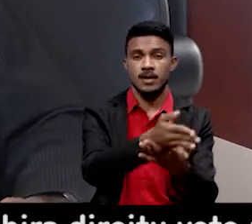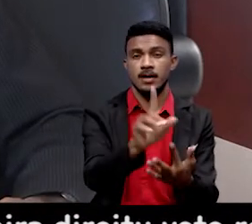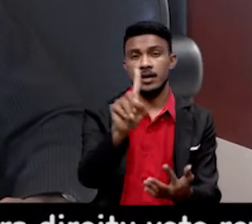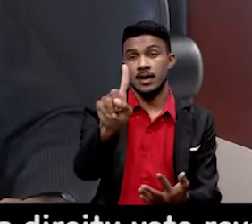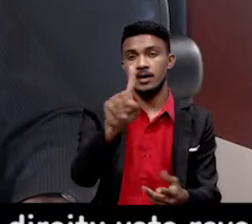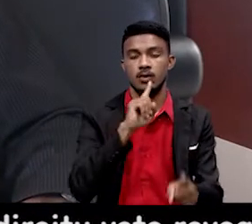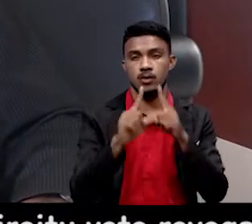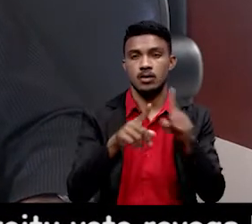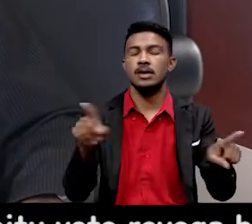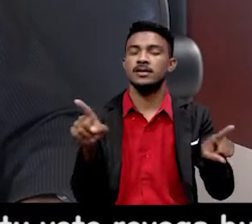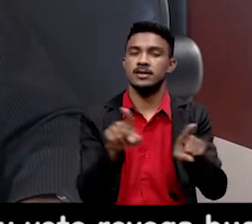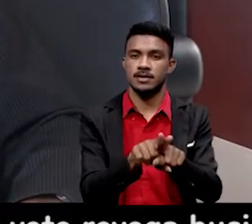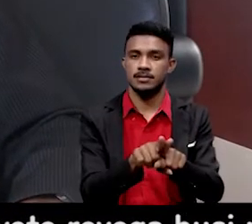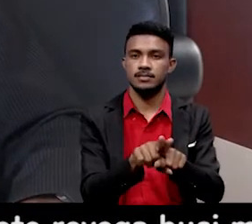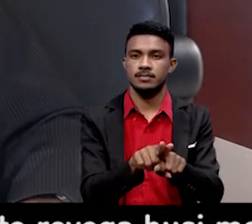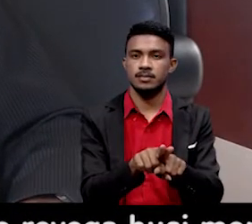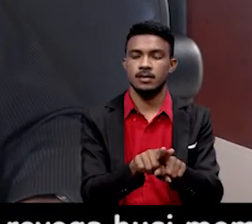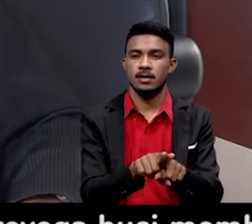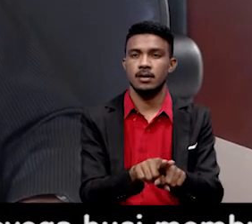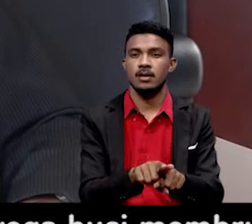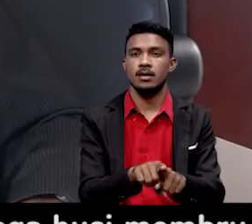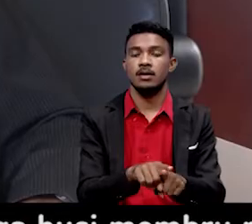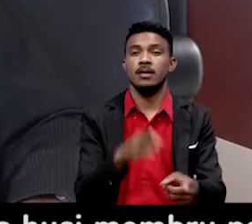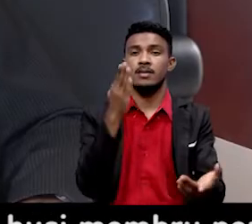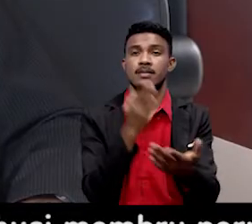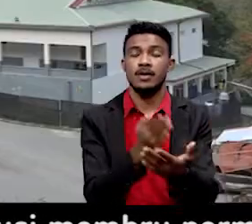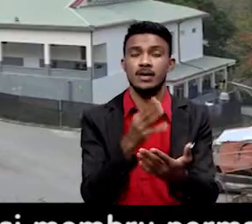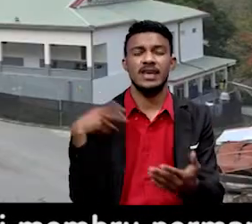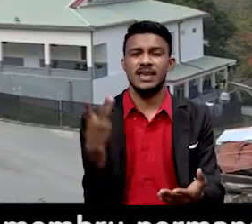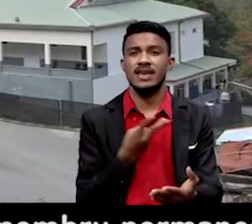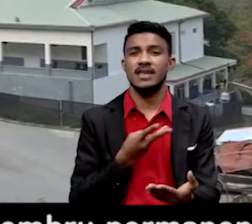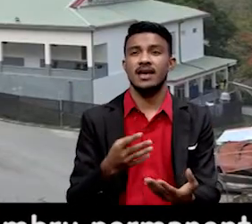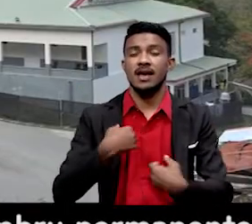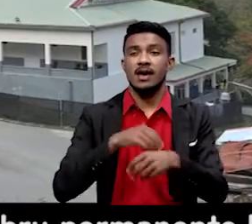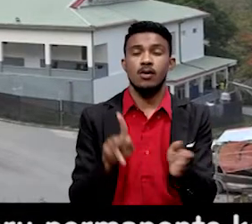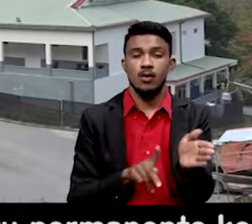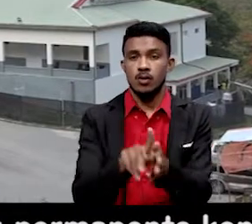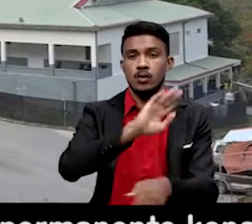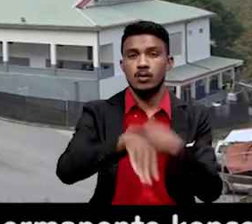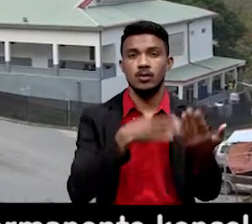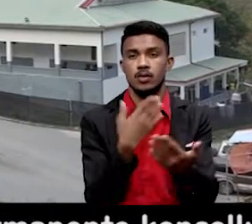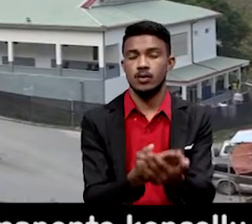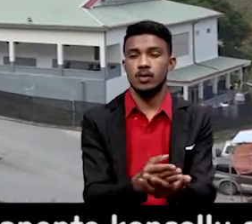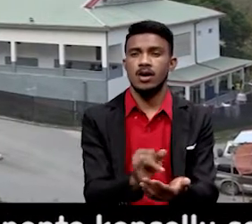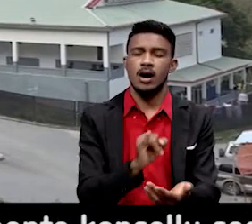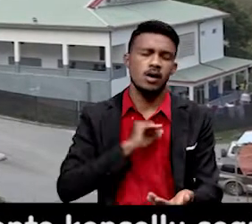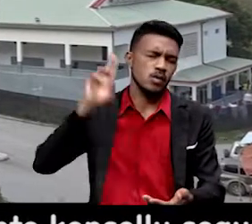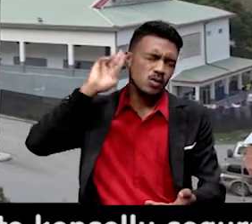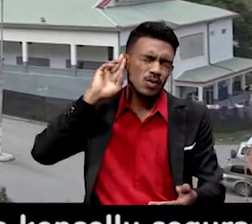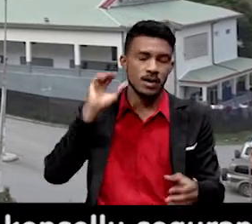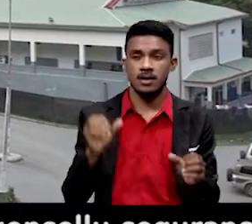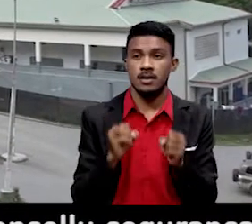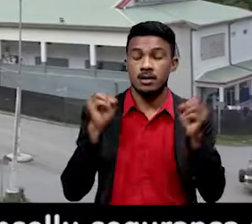dihan sne dihan yang para itu kita habiskan semua. Hau hari kwan bangira hau rona tarutu ide hau nisori